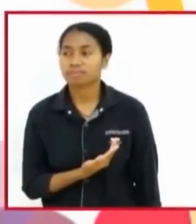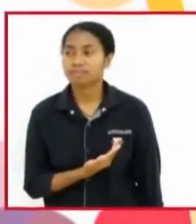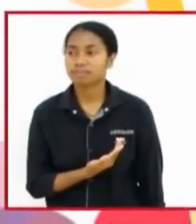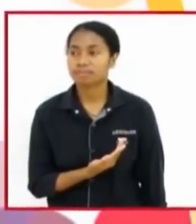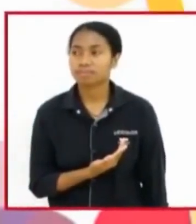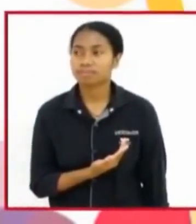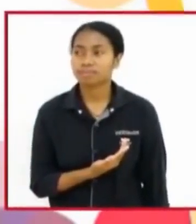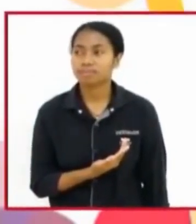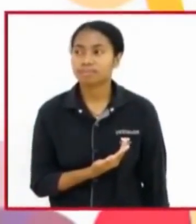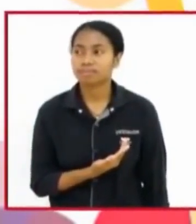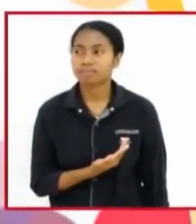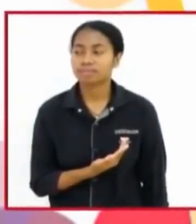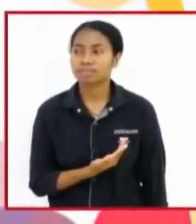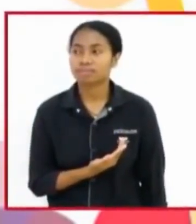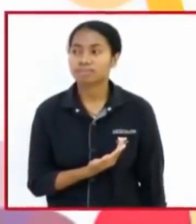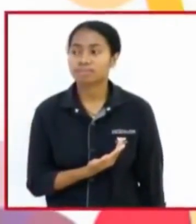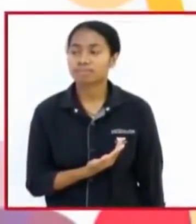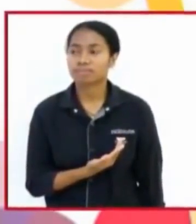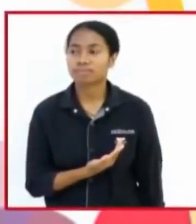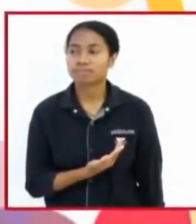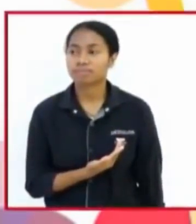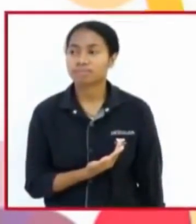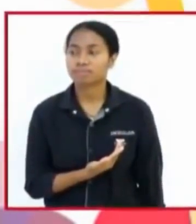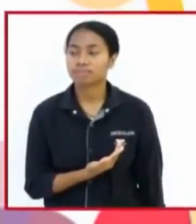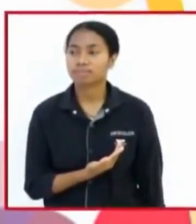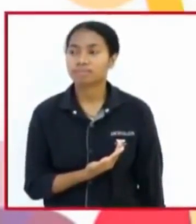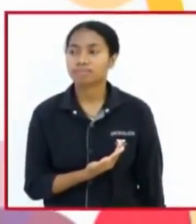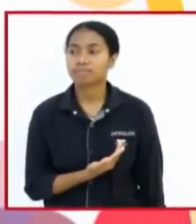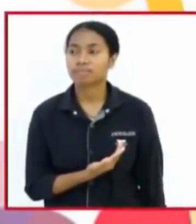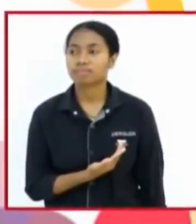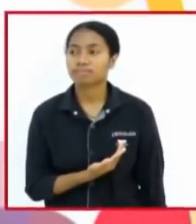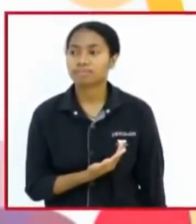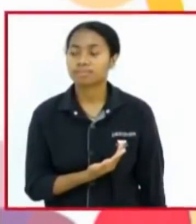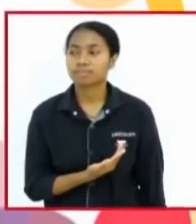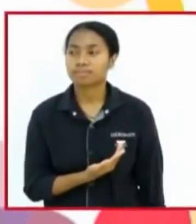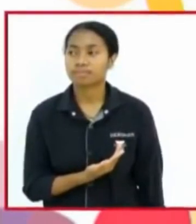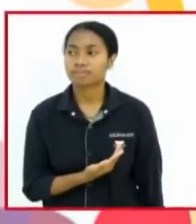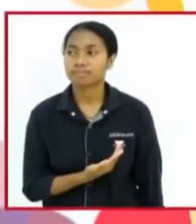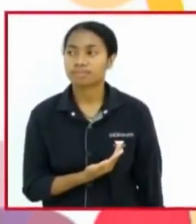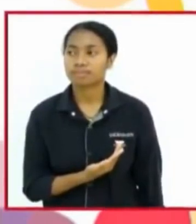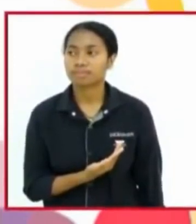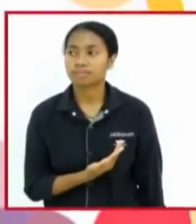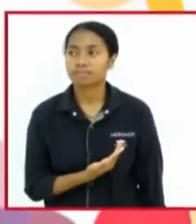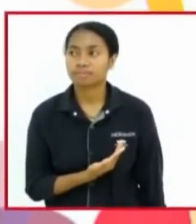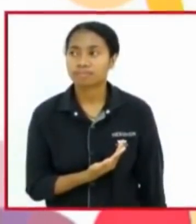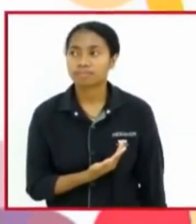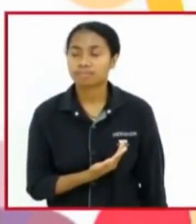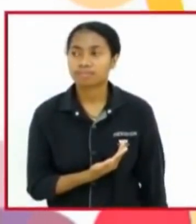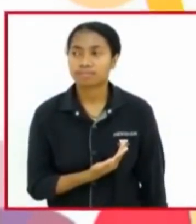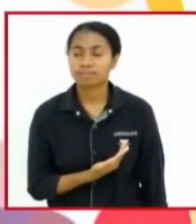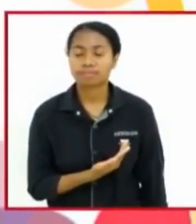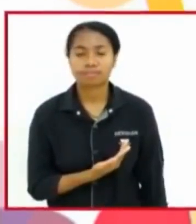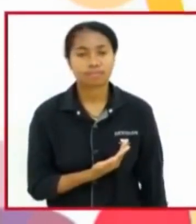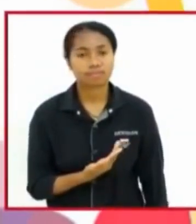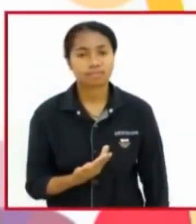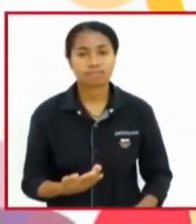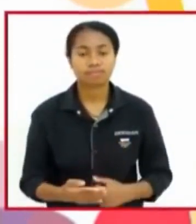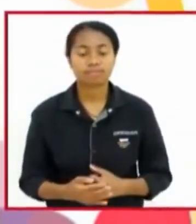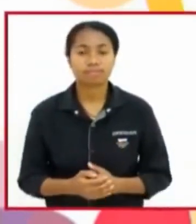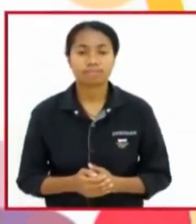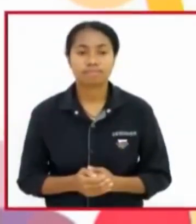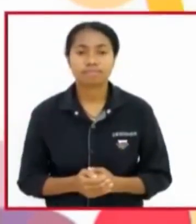musuh yang hancur dan terbakar dan hampir tidak ada lubang bekas bom di Landasan atau burung-burung pasir di